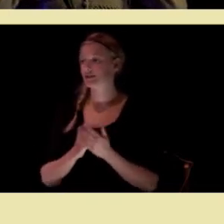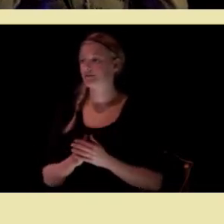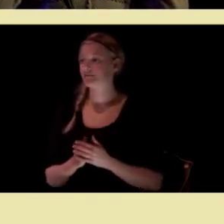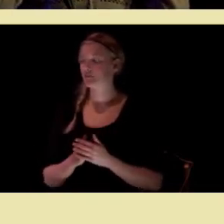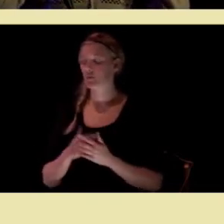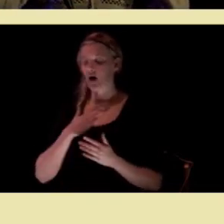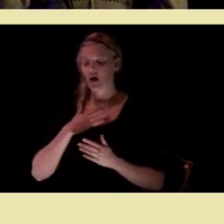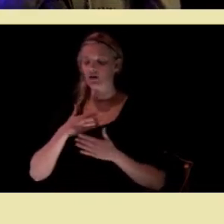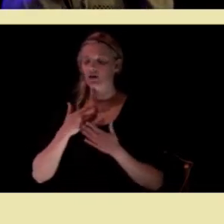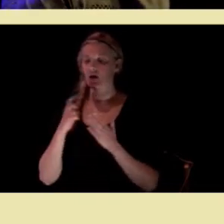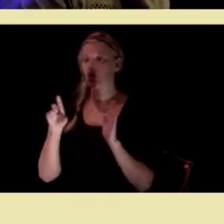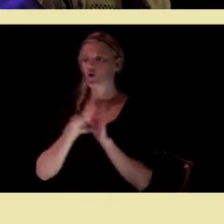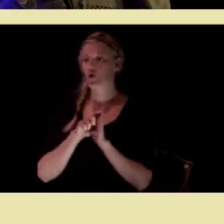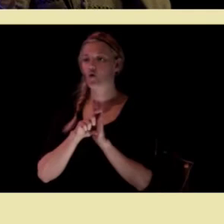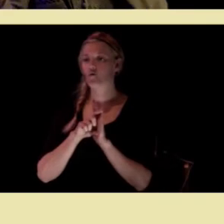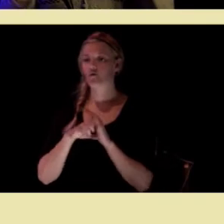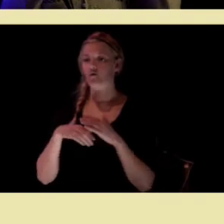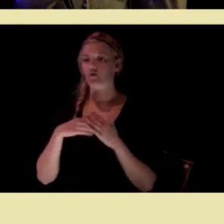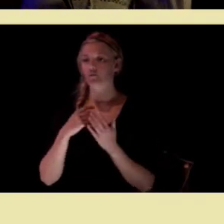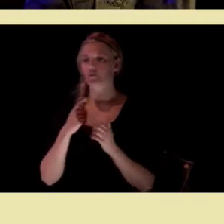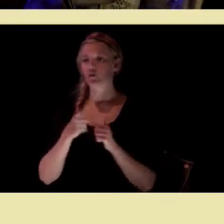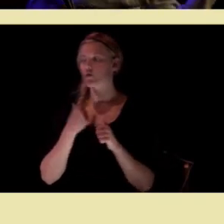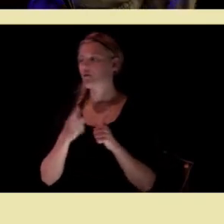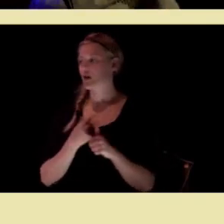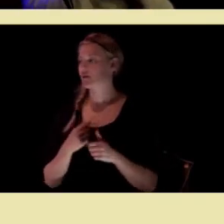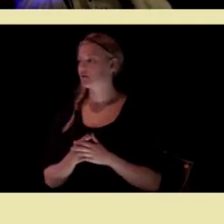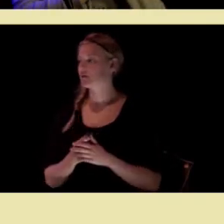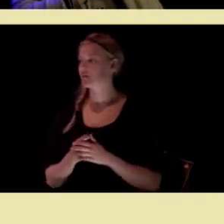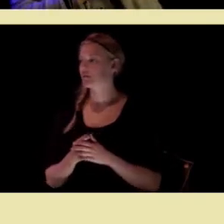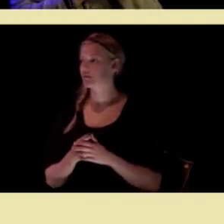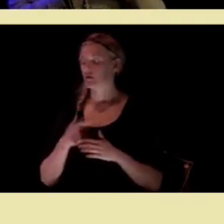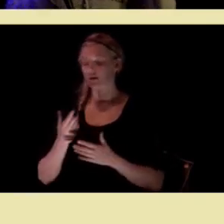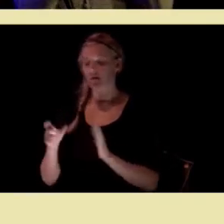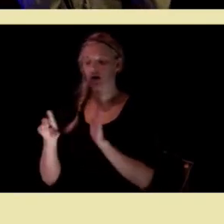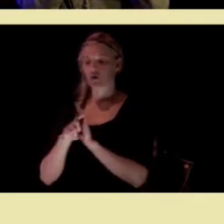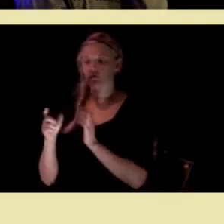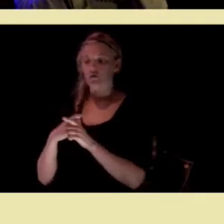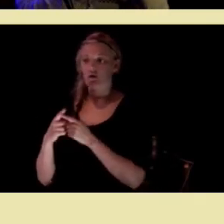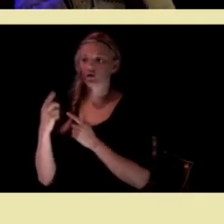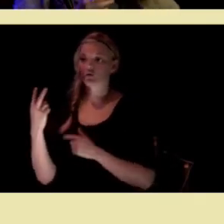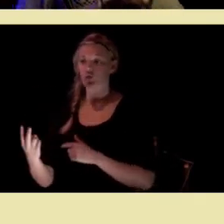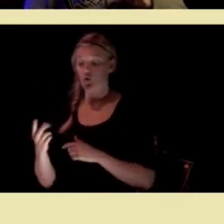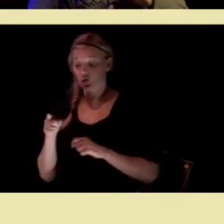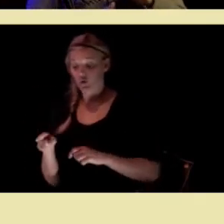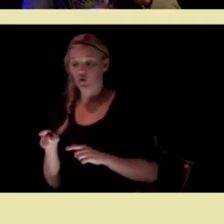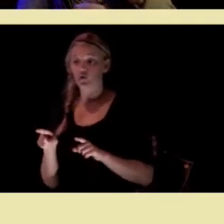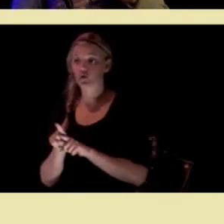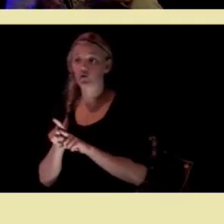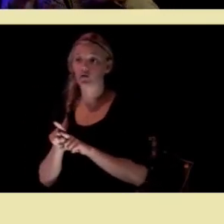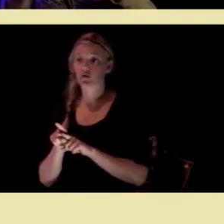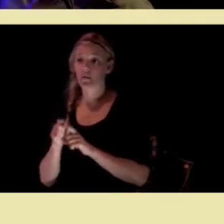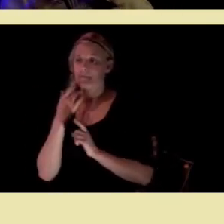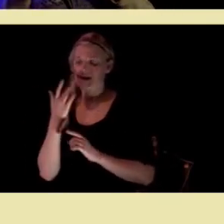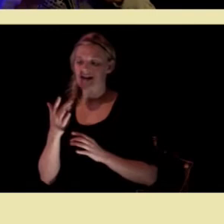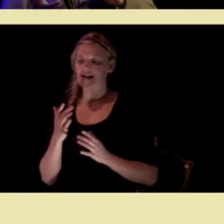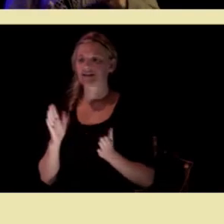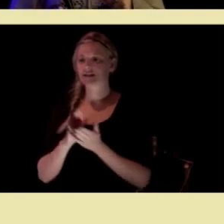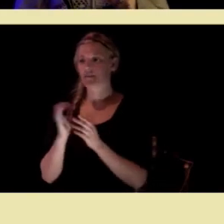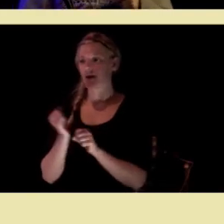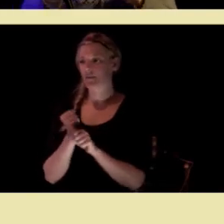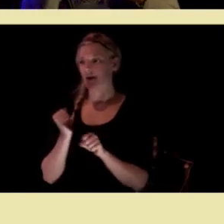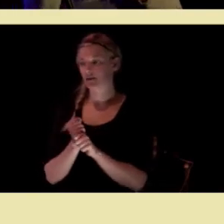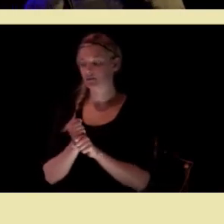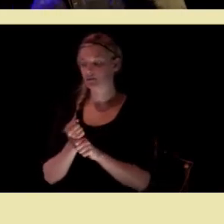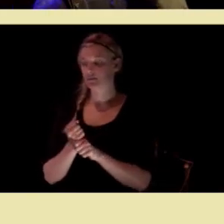hva skal jeg si, et lovutvalg 2, som da skal gi over til lovutvalg 1, og sånn skal det bli et samarbeid. Mm. Men da har de et